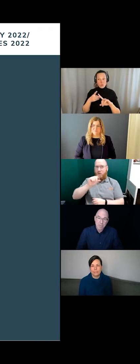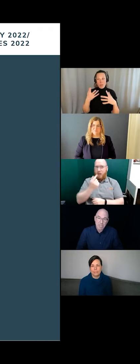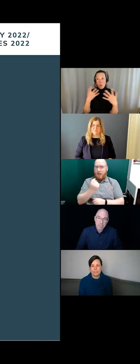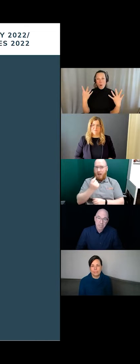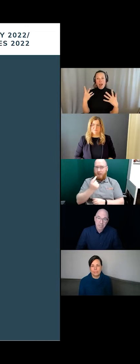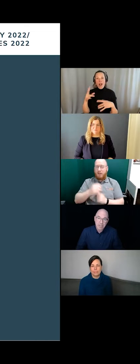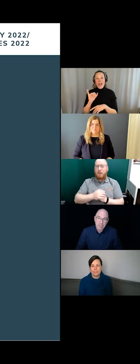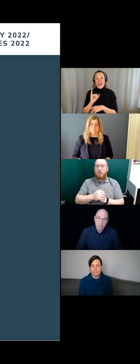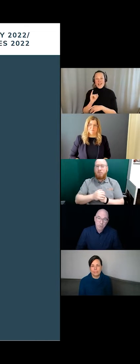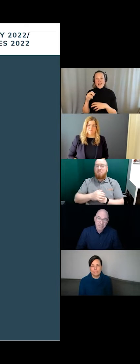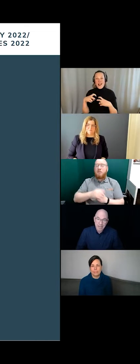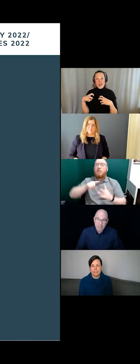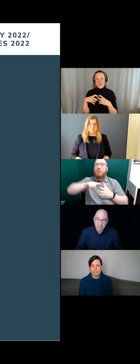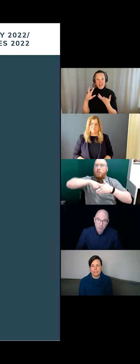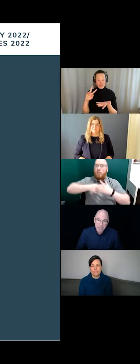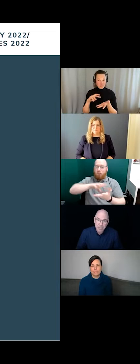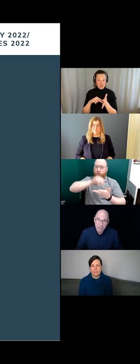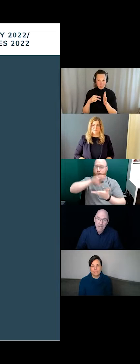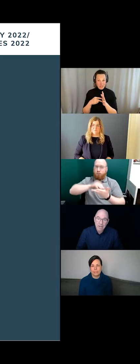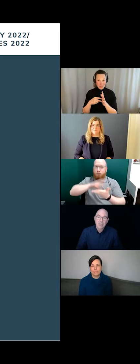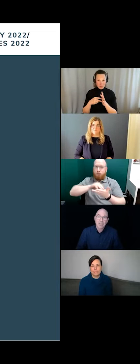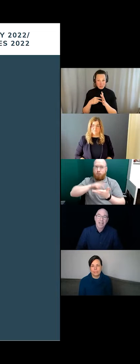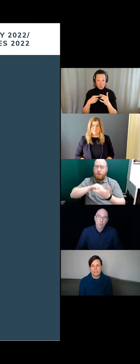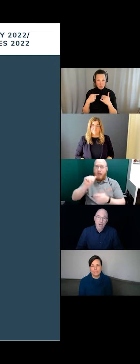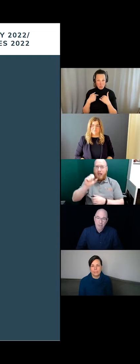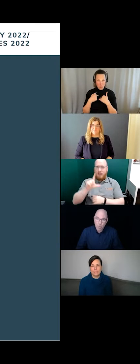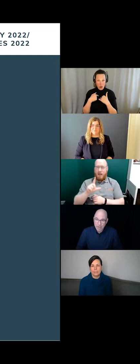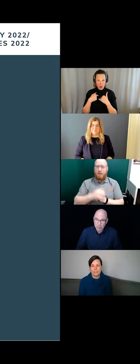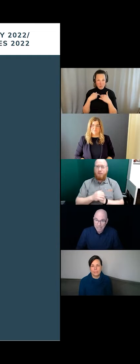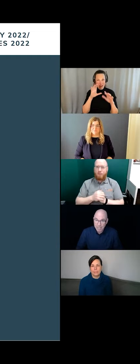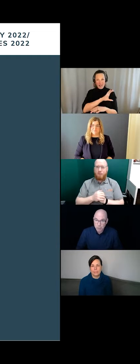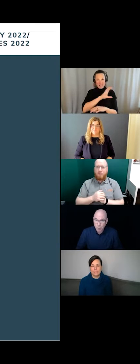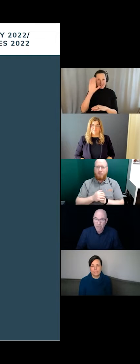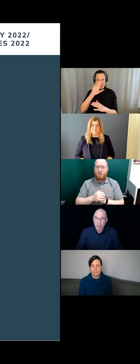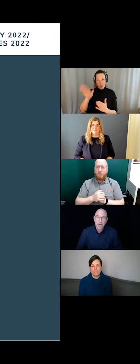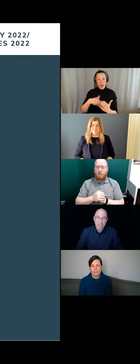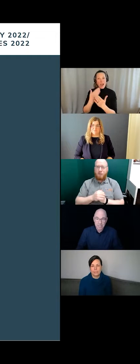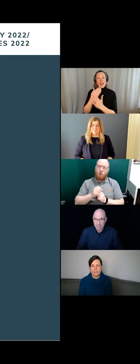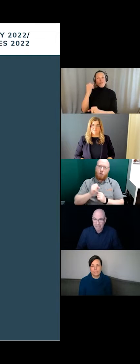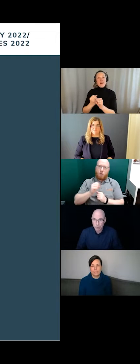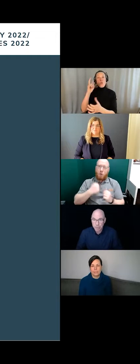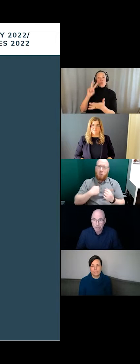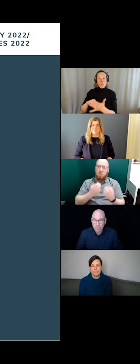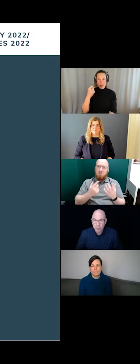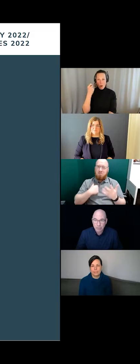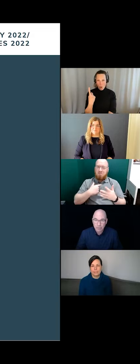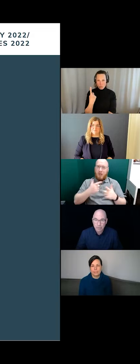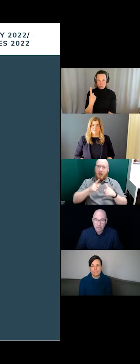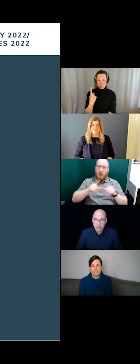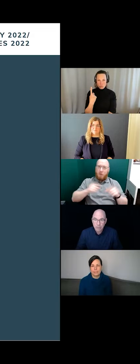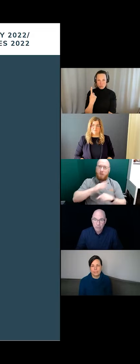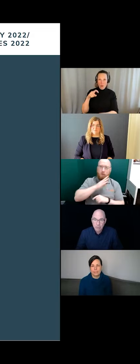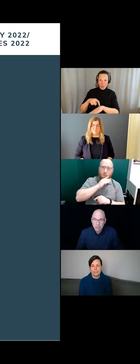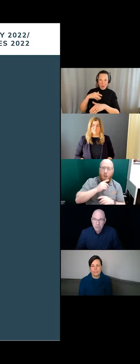et ensuite irlandais, le langage des signes irlandais, et de devenir, je suis au Canada depuis 2011, et c'est